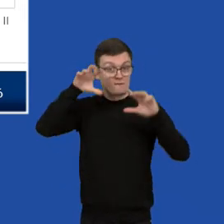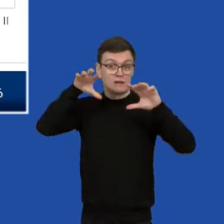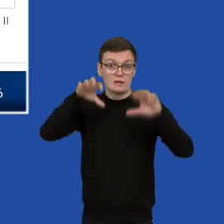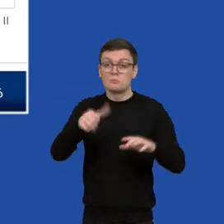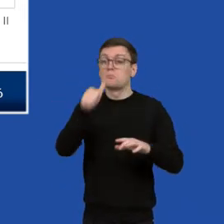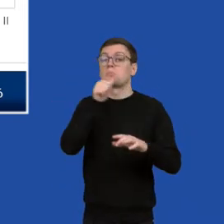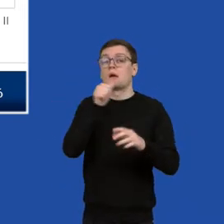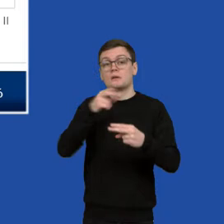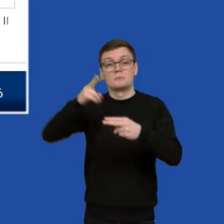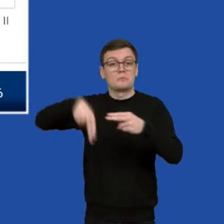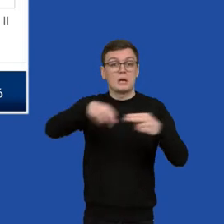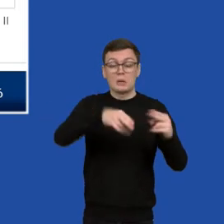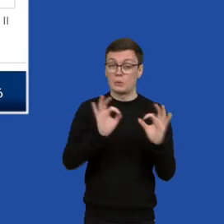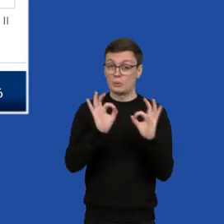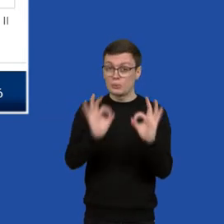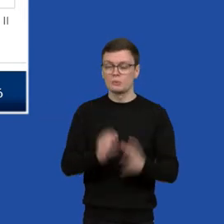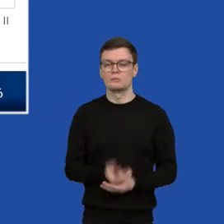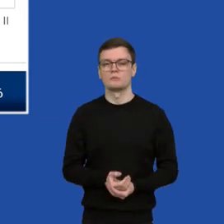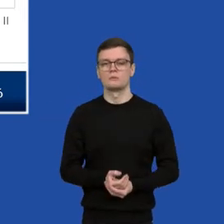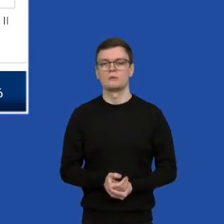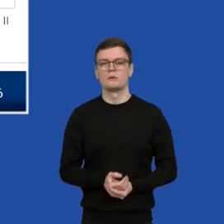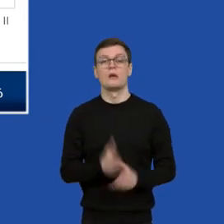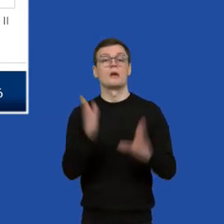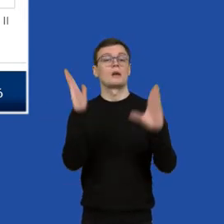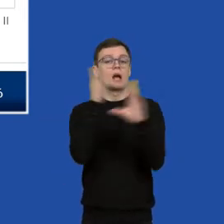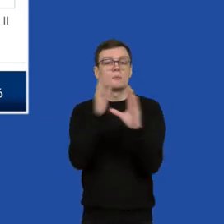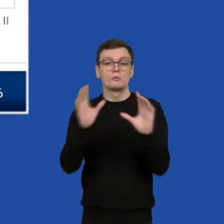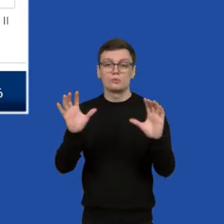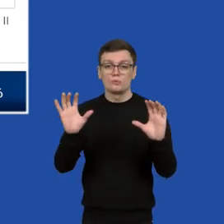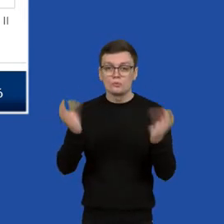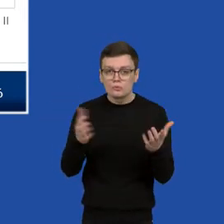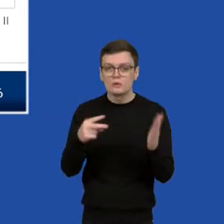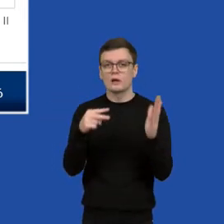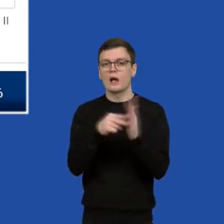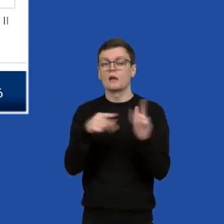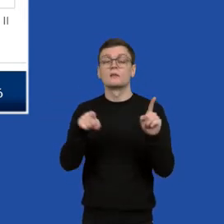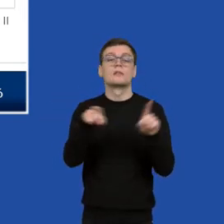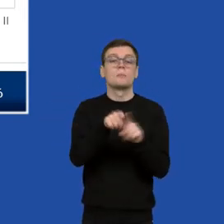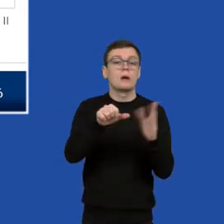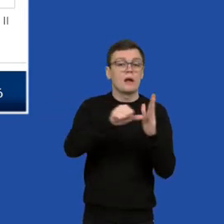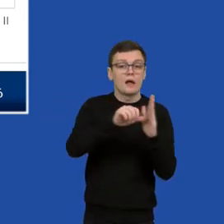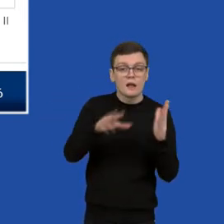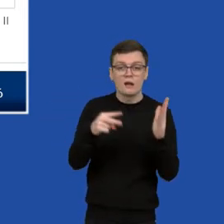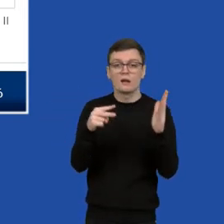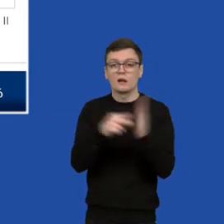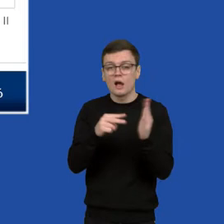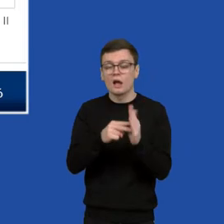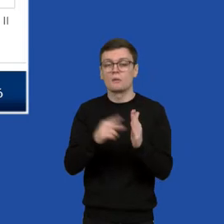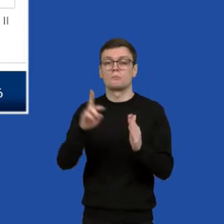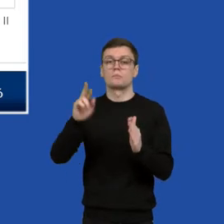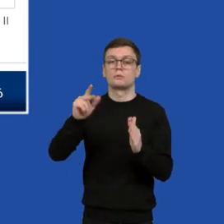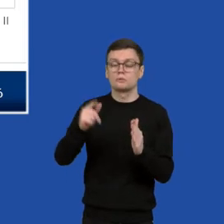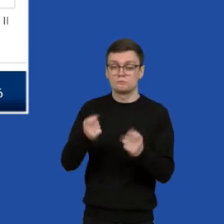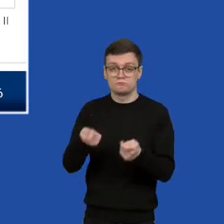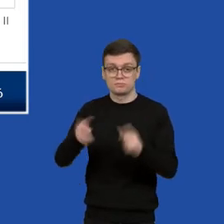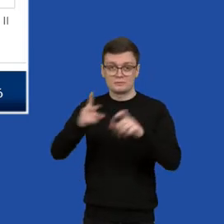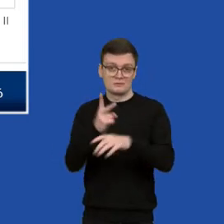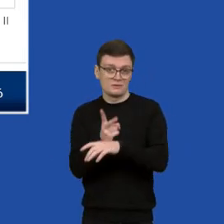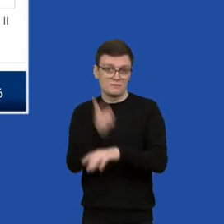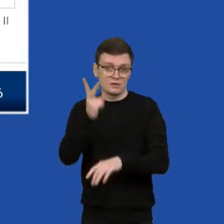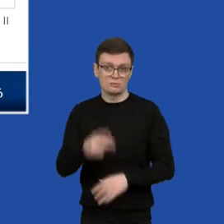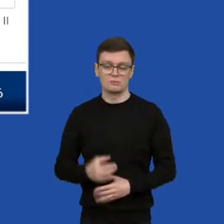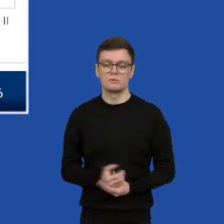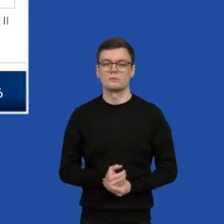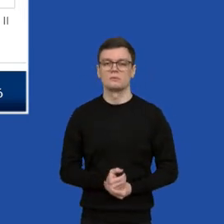sprendimų, tiek gamtinių dujų kainos, tiek ir elektros kainos auktų daugiau nei dvigubai.